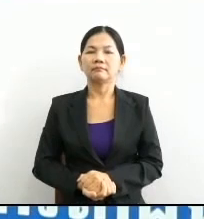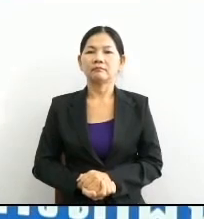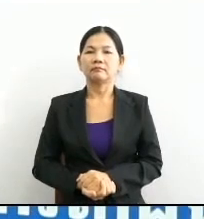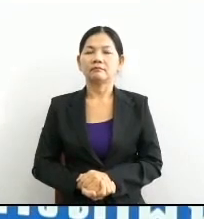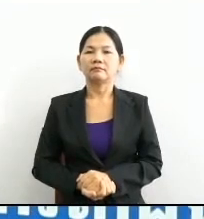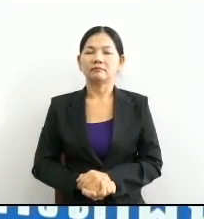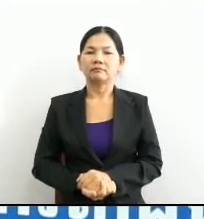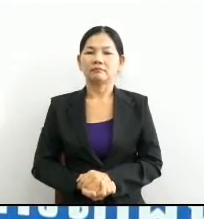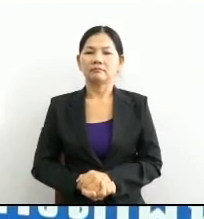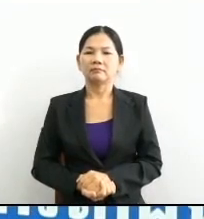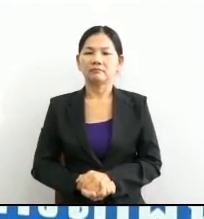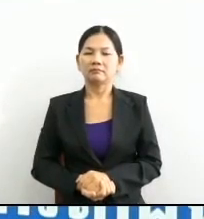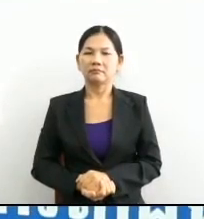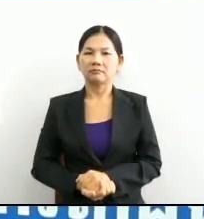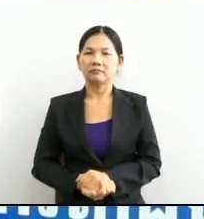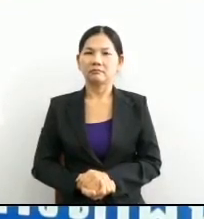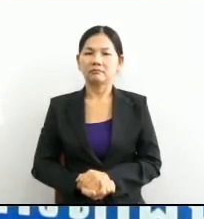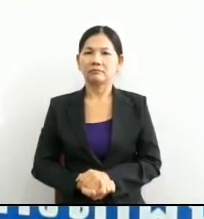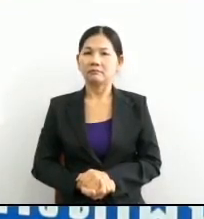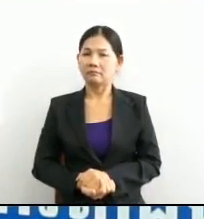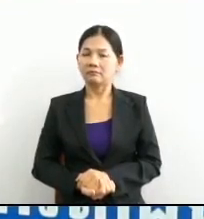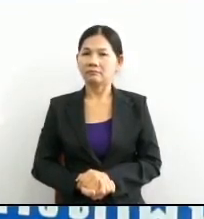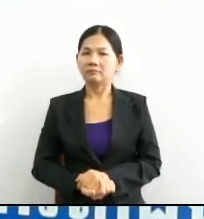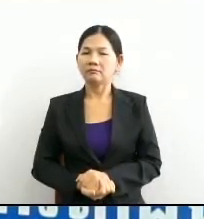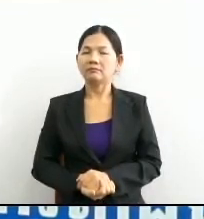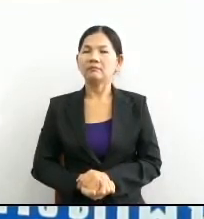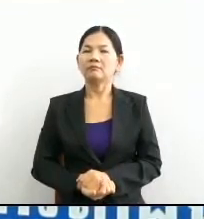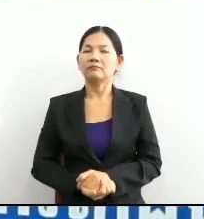chá mày nấy thả xâm phố phái phái